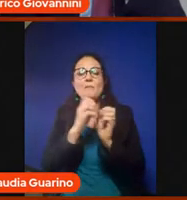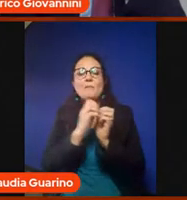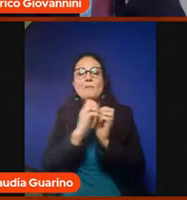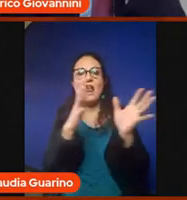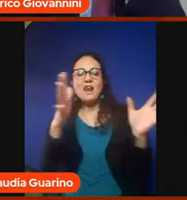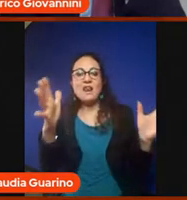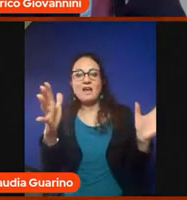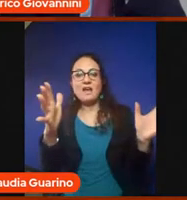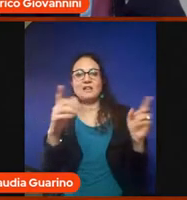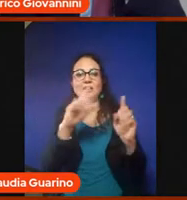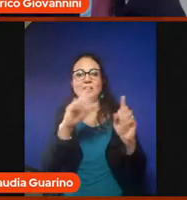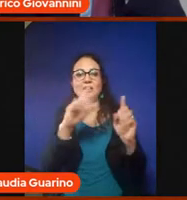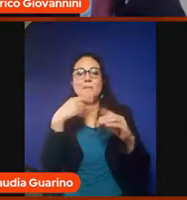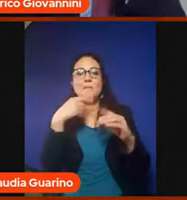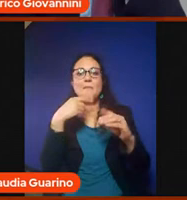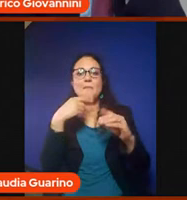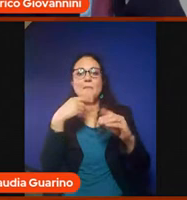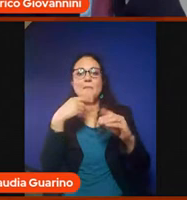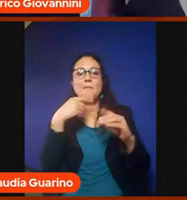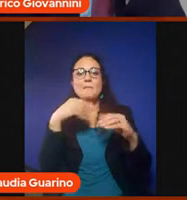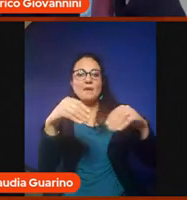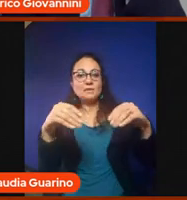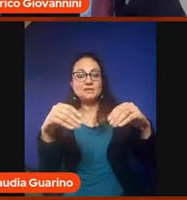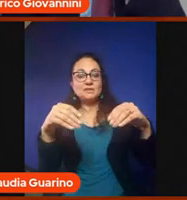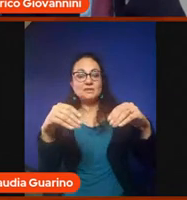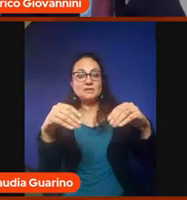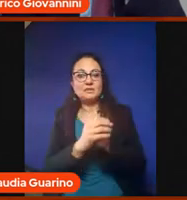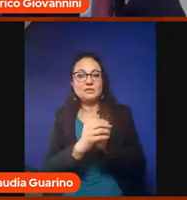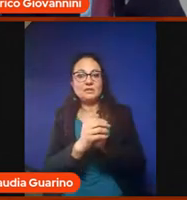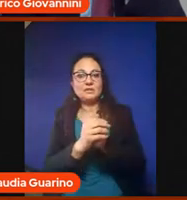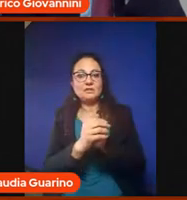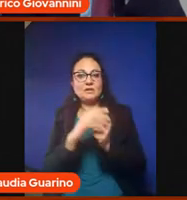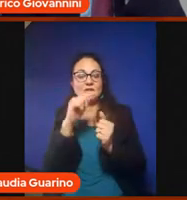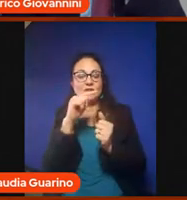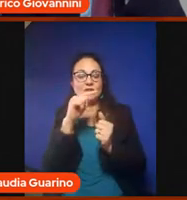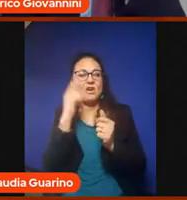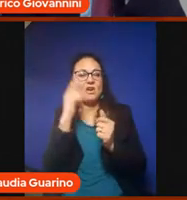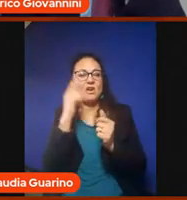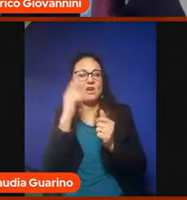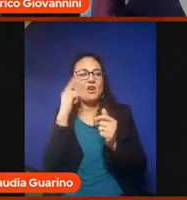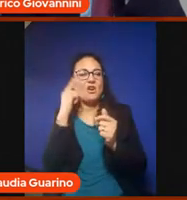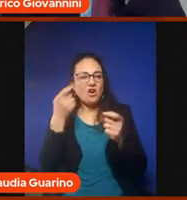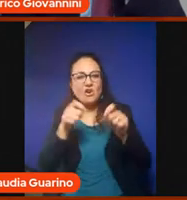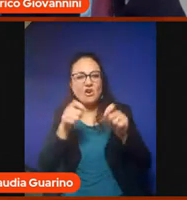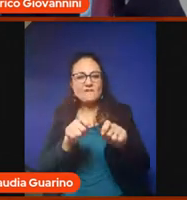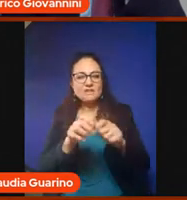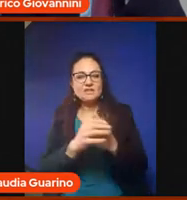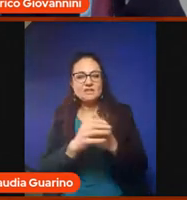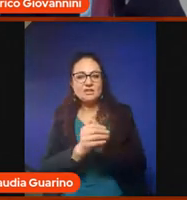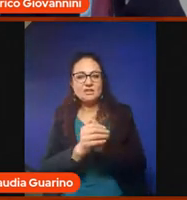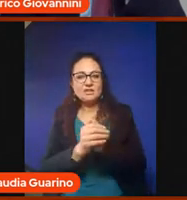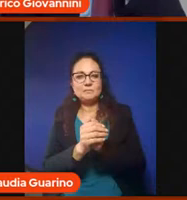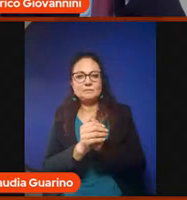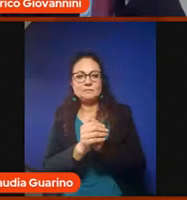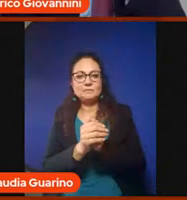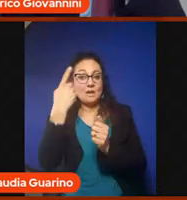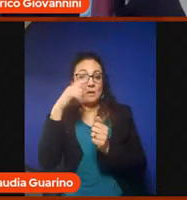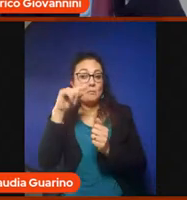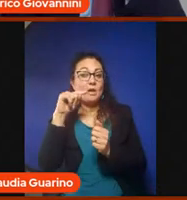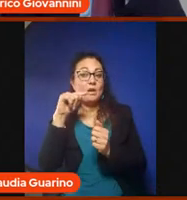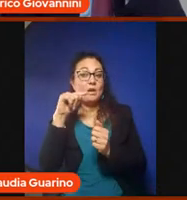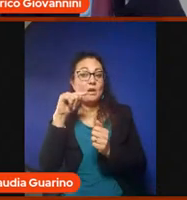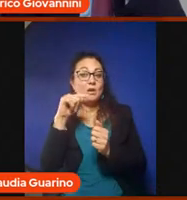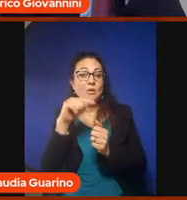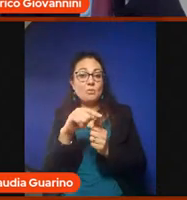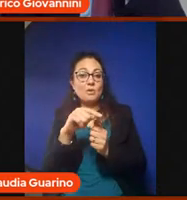la convinzione. Per questo la nostra attività del laboratorio di scienze sperimentali io